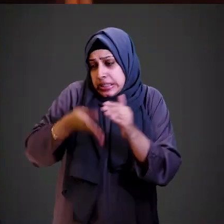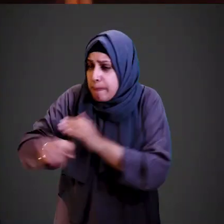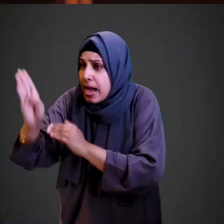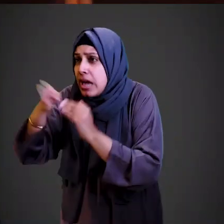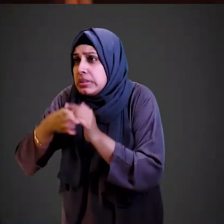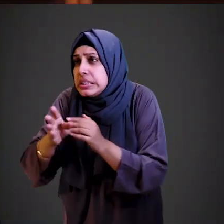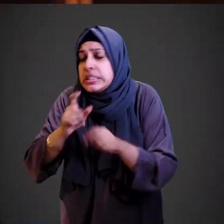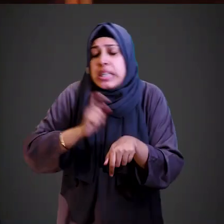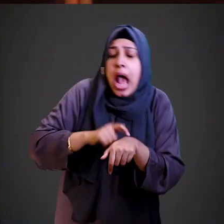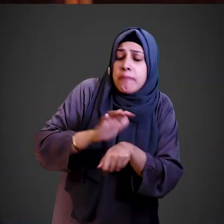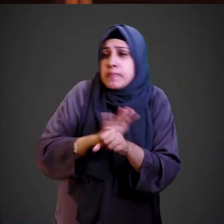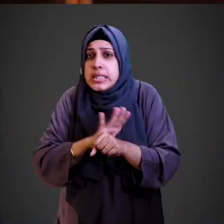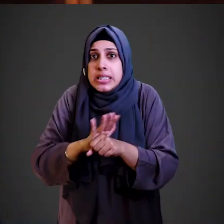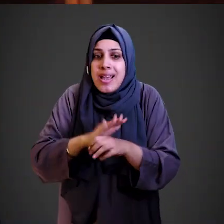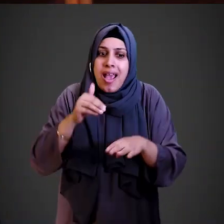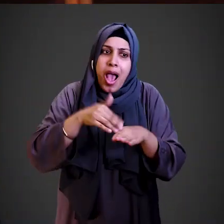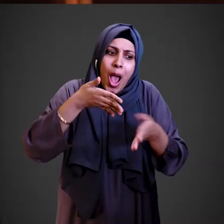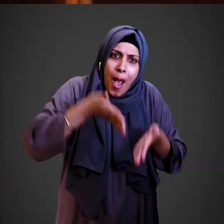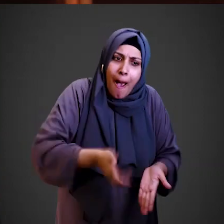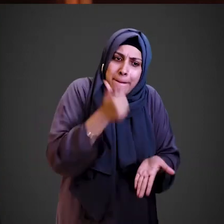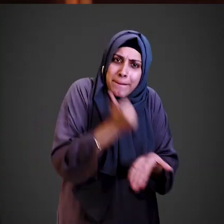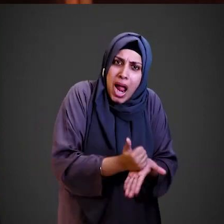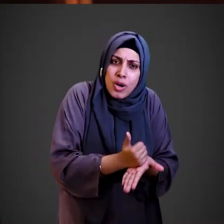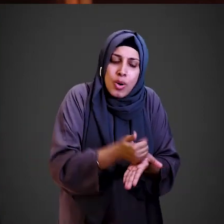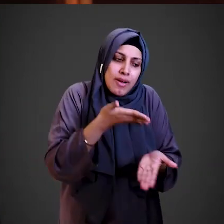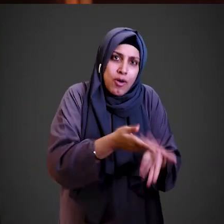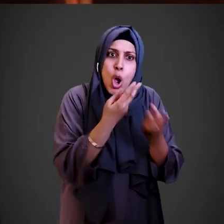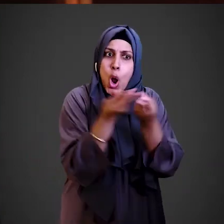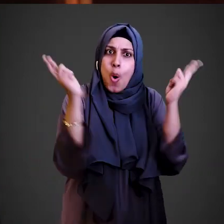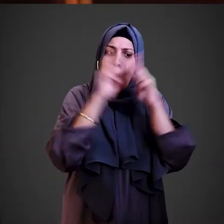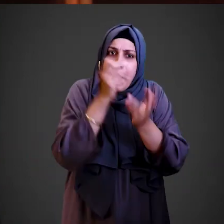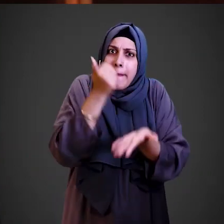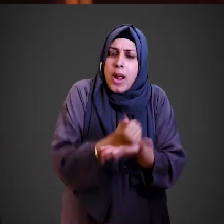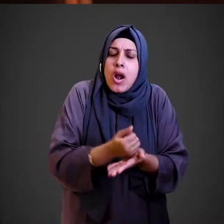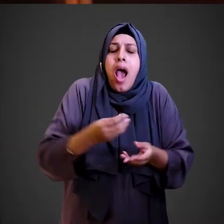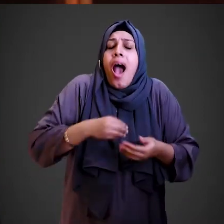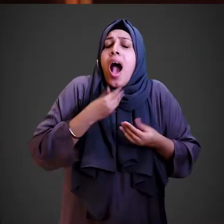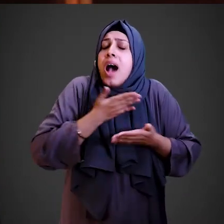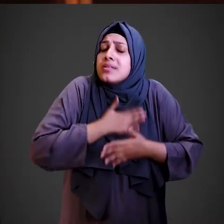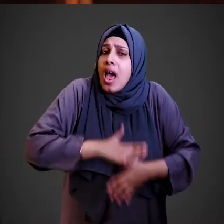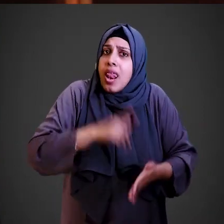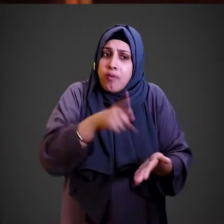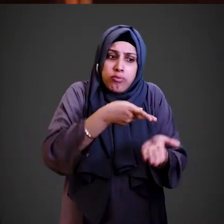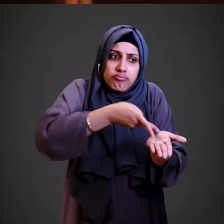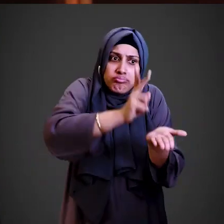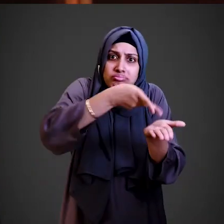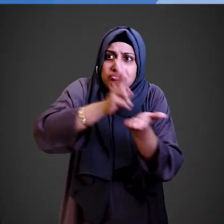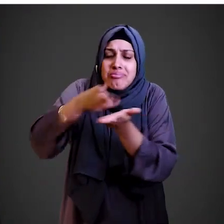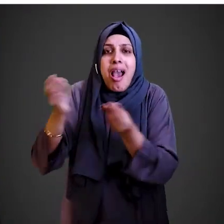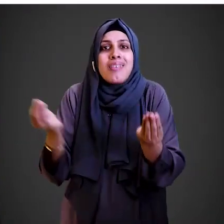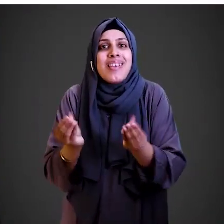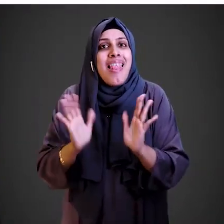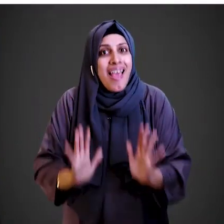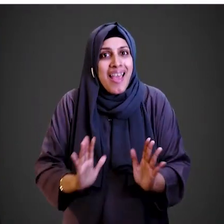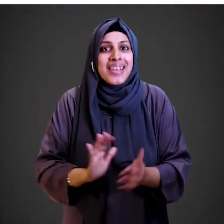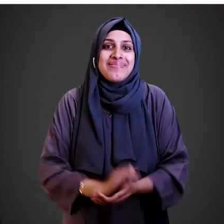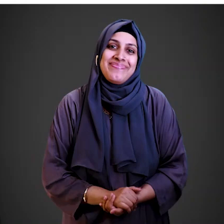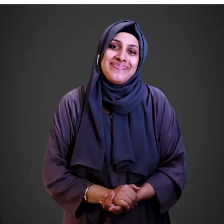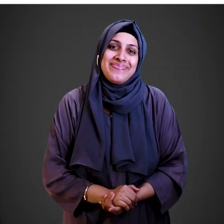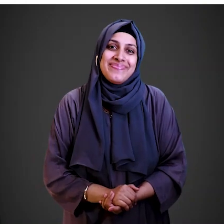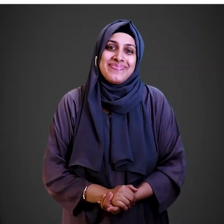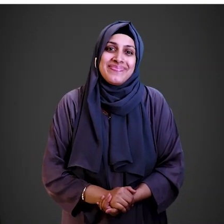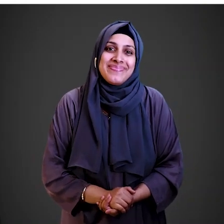करने थे घर से बाहर निकल के, वो घर के अंदर ही बैठ के चार दीवारी के अंदर आसानी से अपनी इन सारी सहूलियात को इस्तेमाल कर सके।